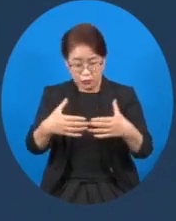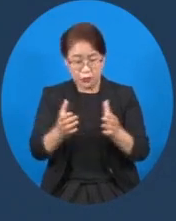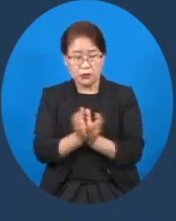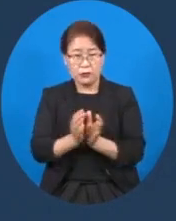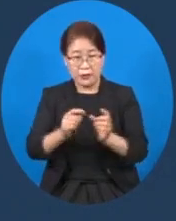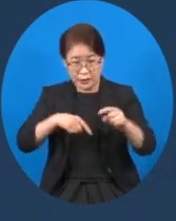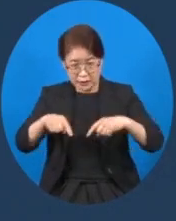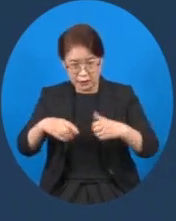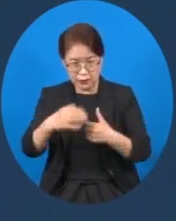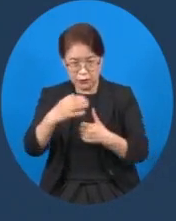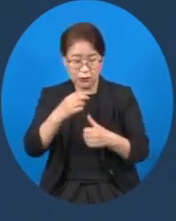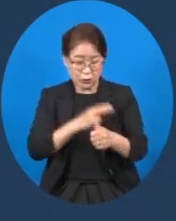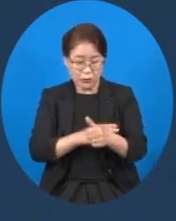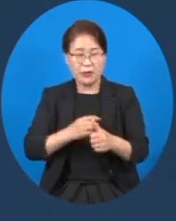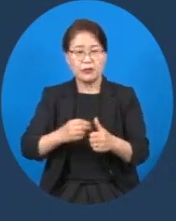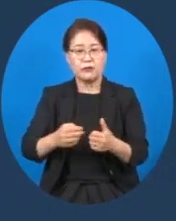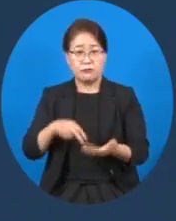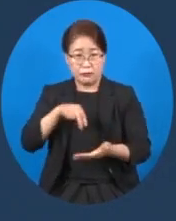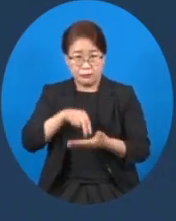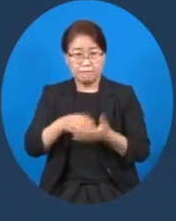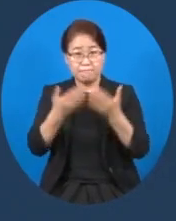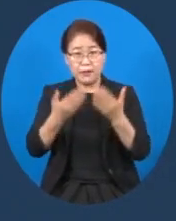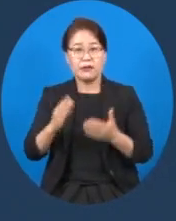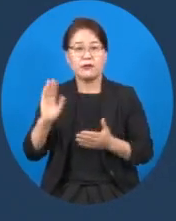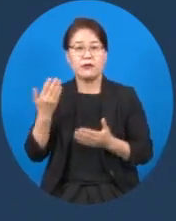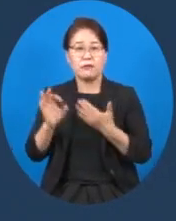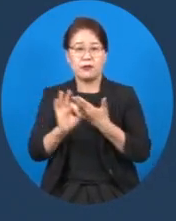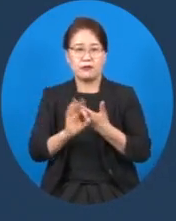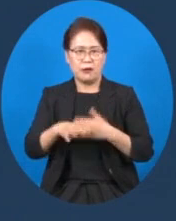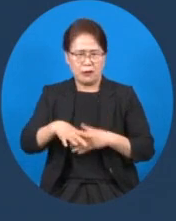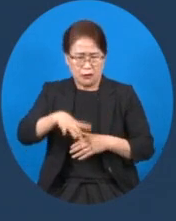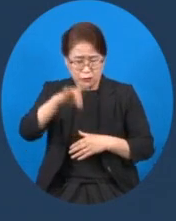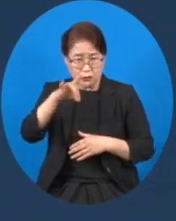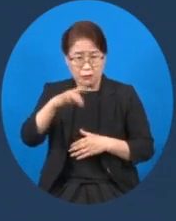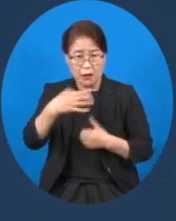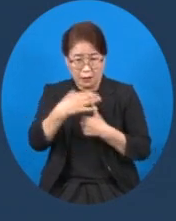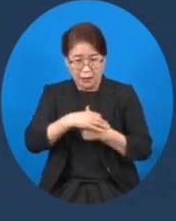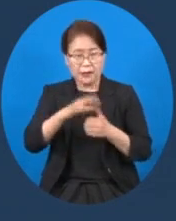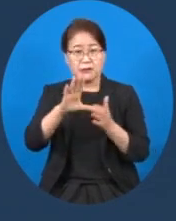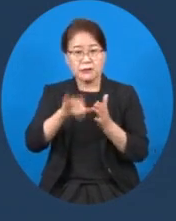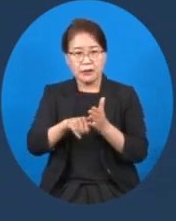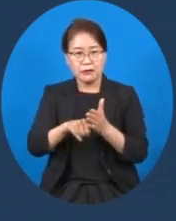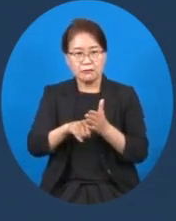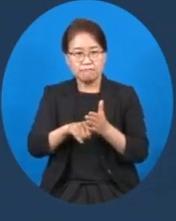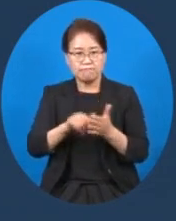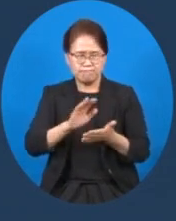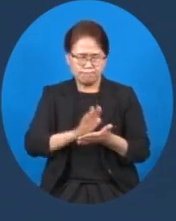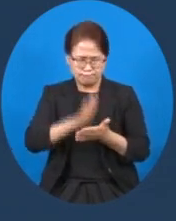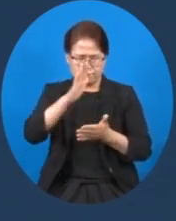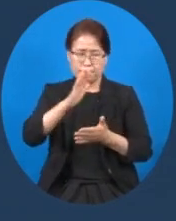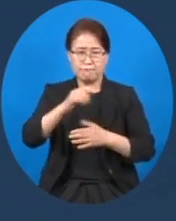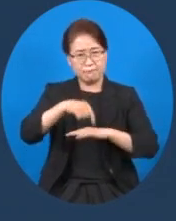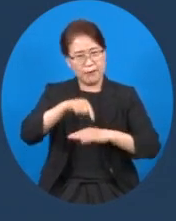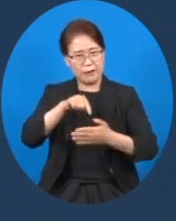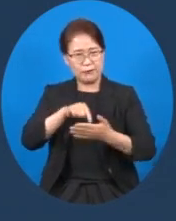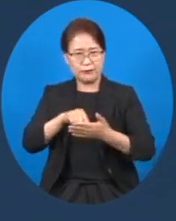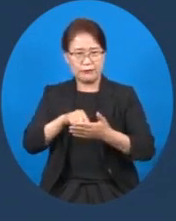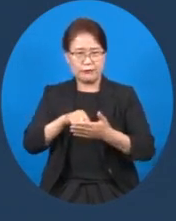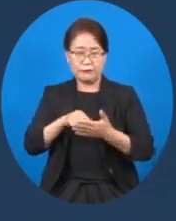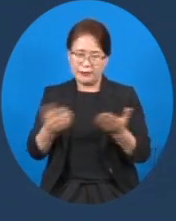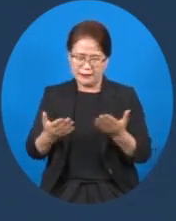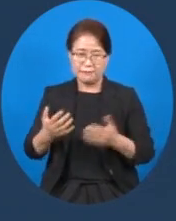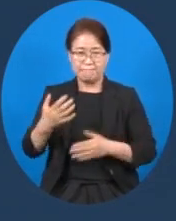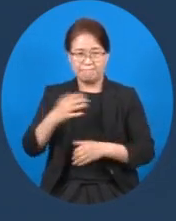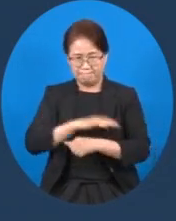소그룹의 리더로 또 교사로 세움을 받게 되면 초기에는요, 얼마나 열정을 가지고 사역을